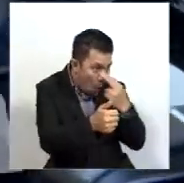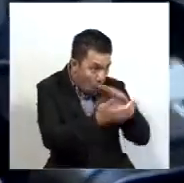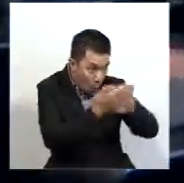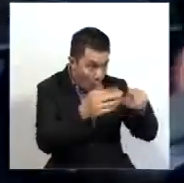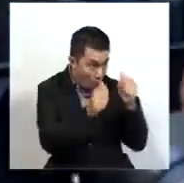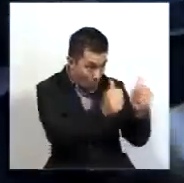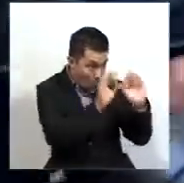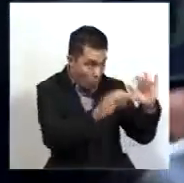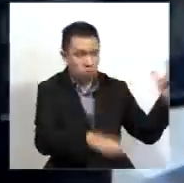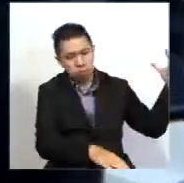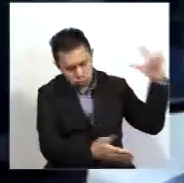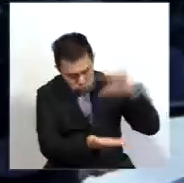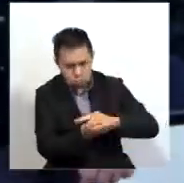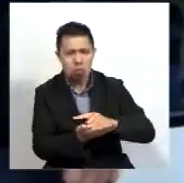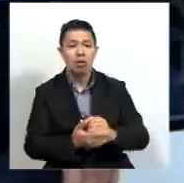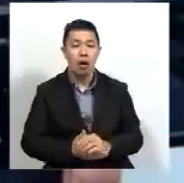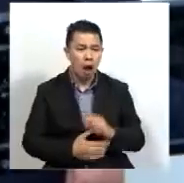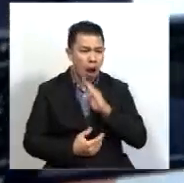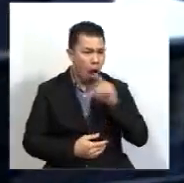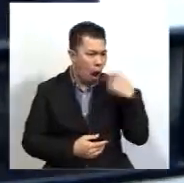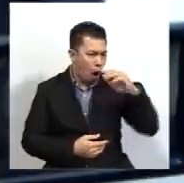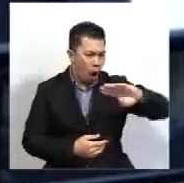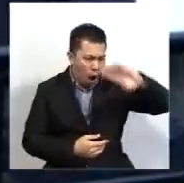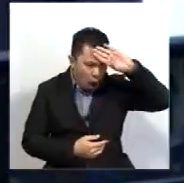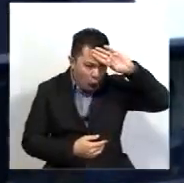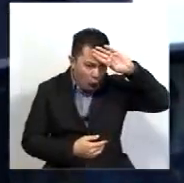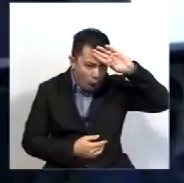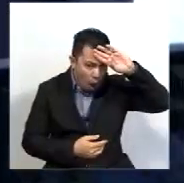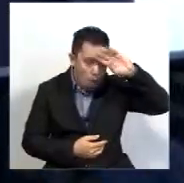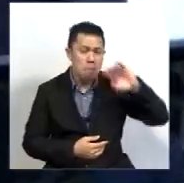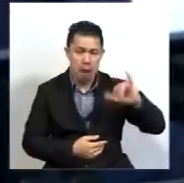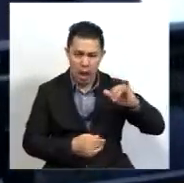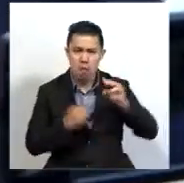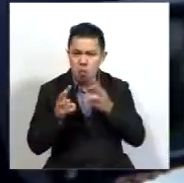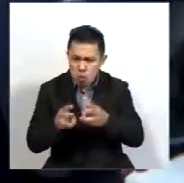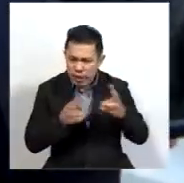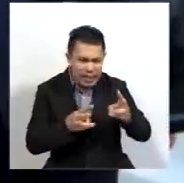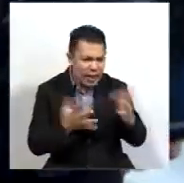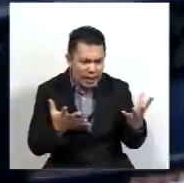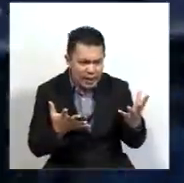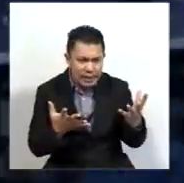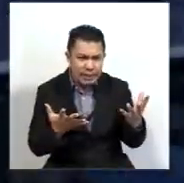องมาหรือว่าถ้าเกิดคนไหนเกิดมีอาการป่วยเนี่ยเขาก็จะต้องมีวิธีที่จะ